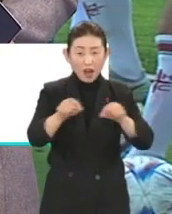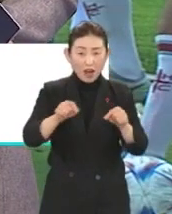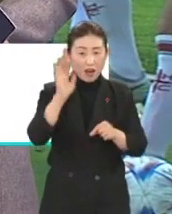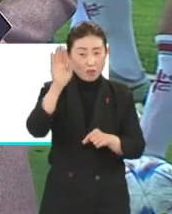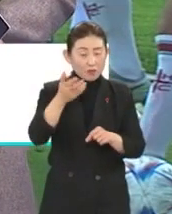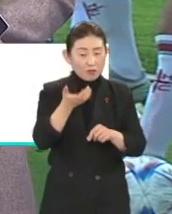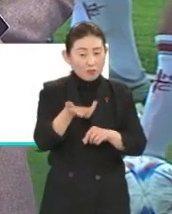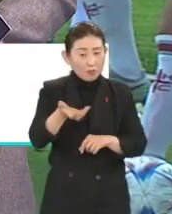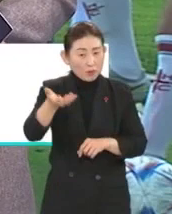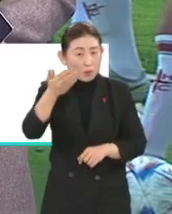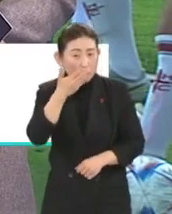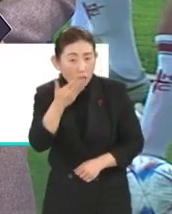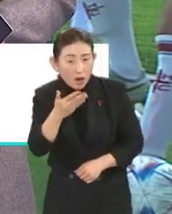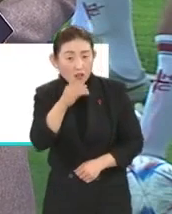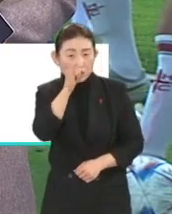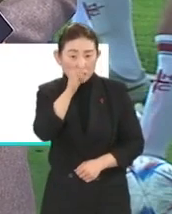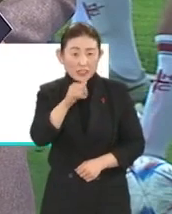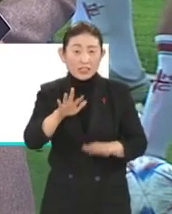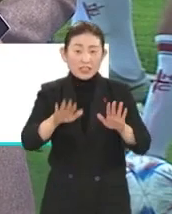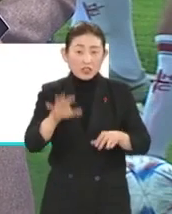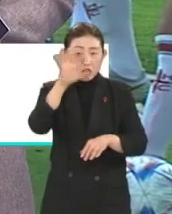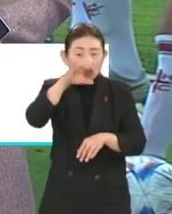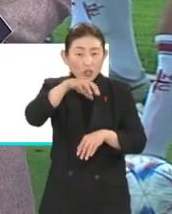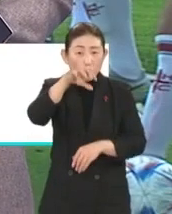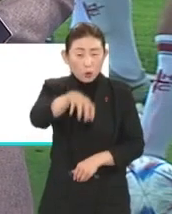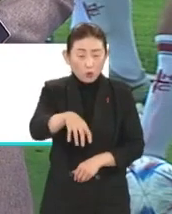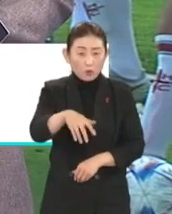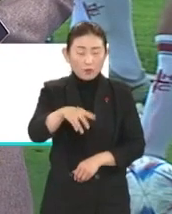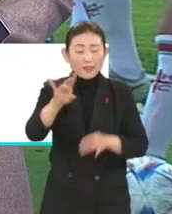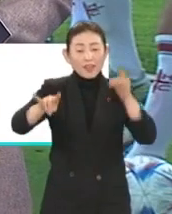이수복 기자가 태국 현지에서 전해드립니다